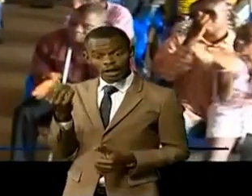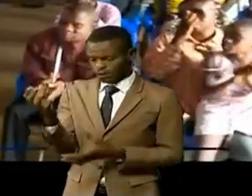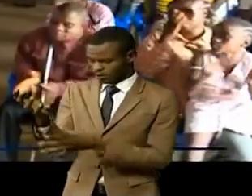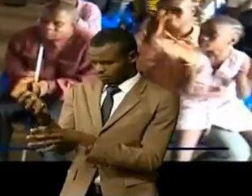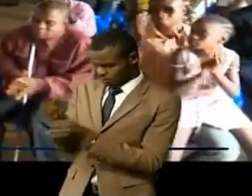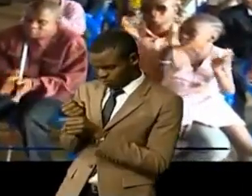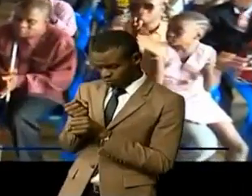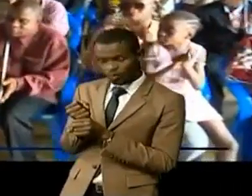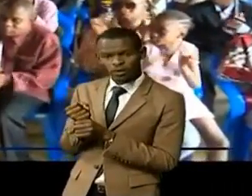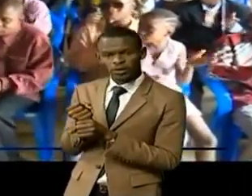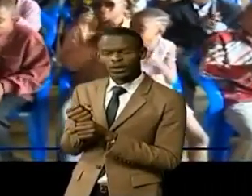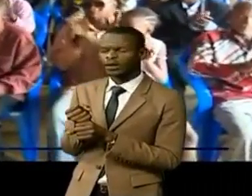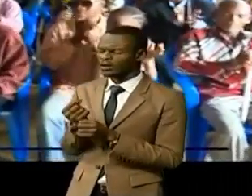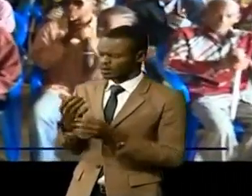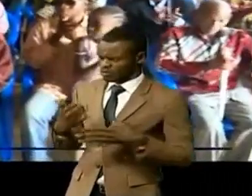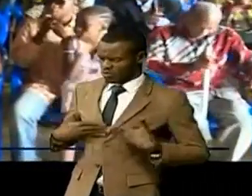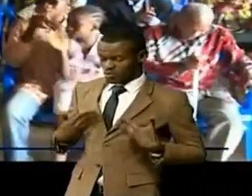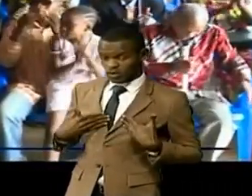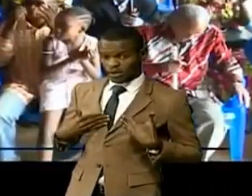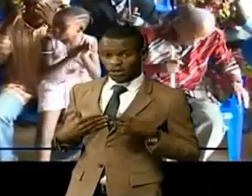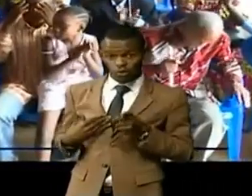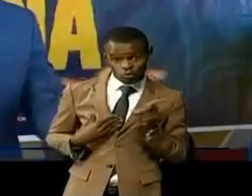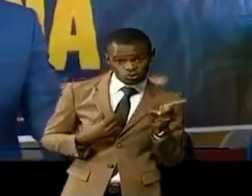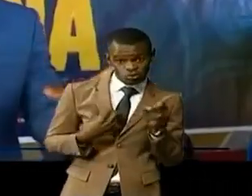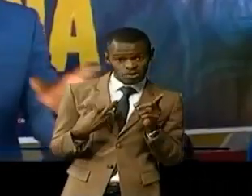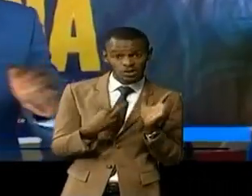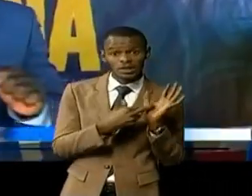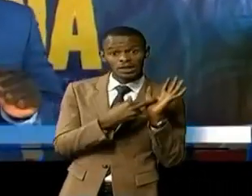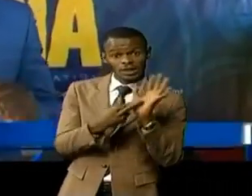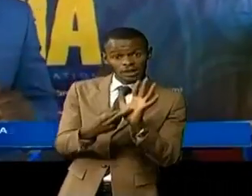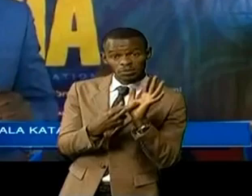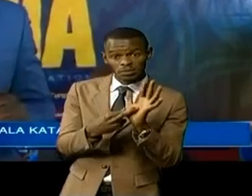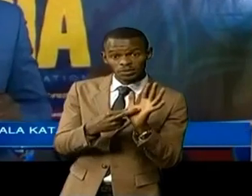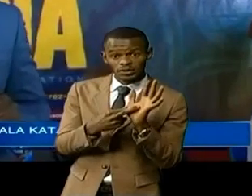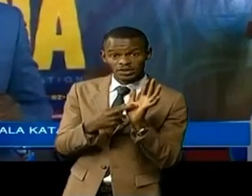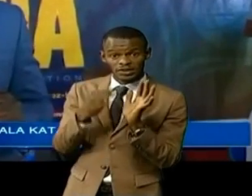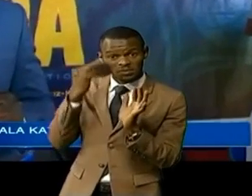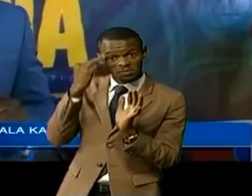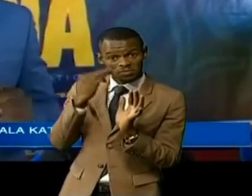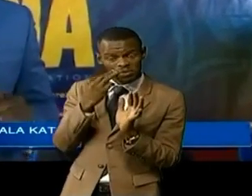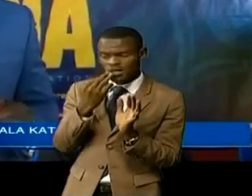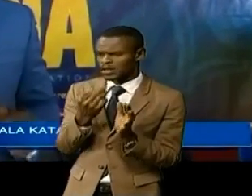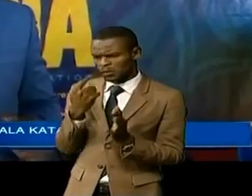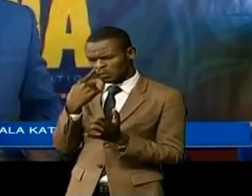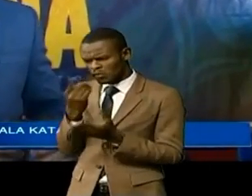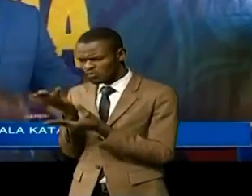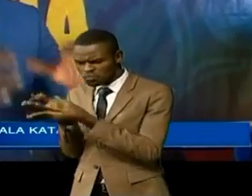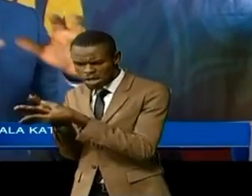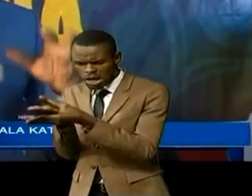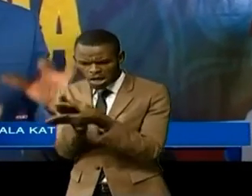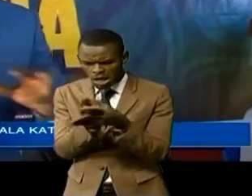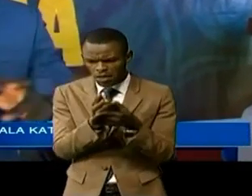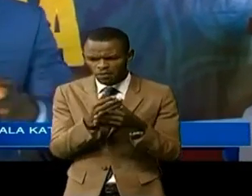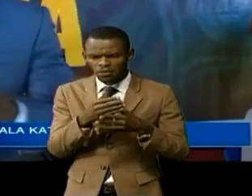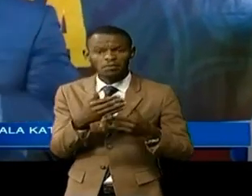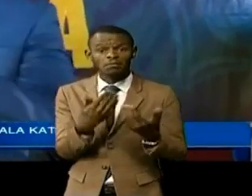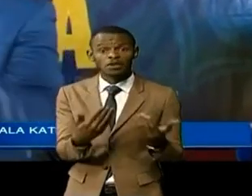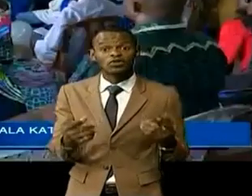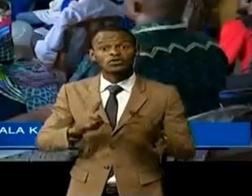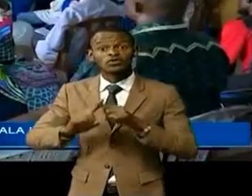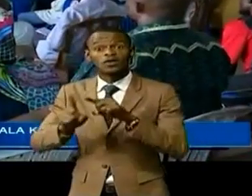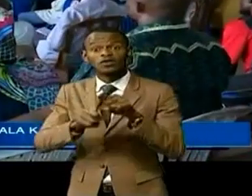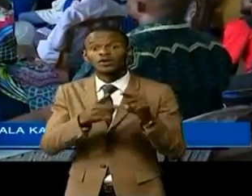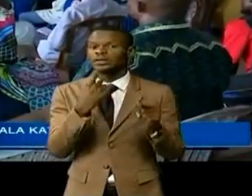y relatifs. Christophe Matesso a présenté aux agents et cadres du Senafi les encouragements du ministre Modeste Mutinga, tout en leur assurant